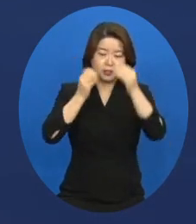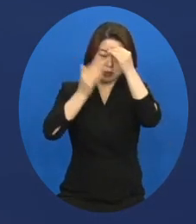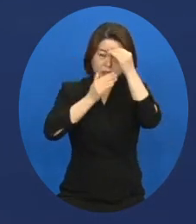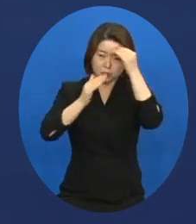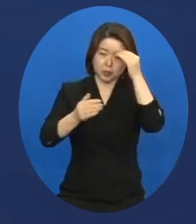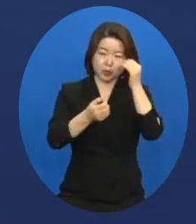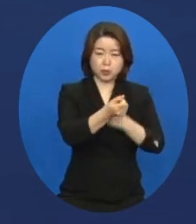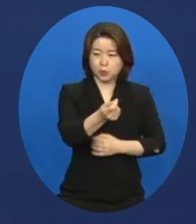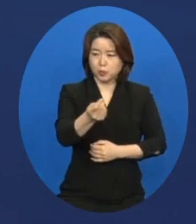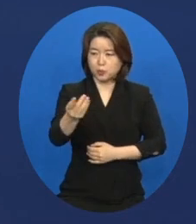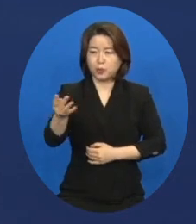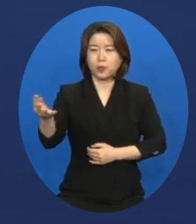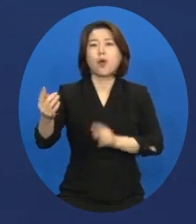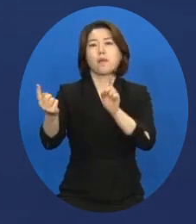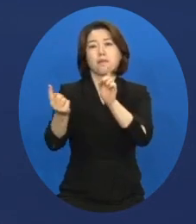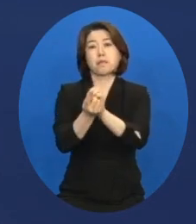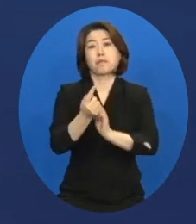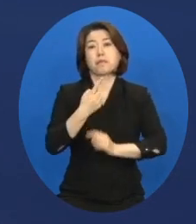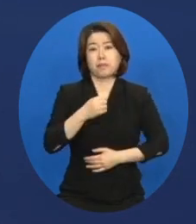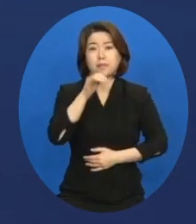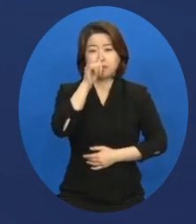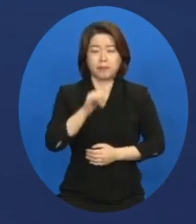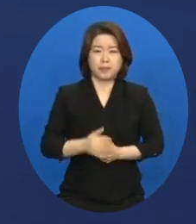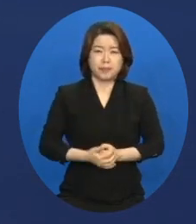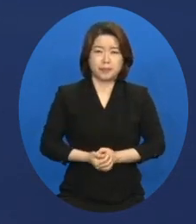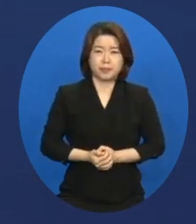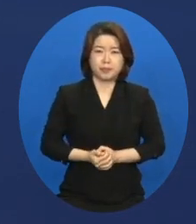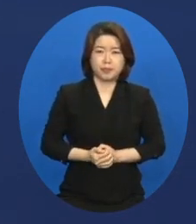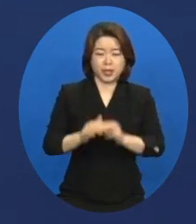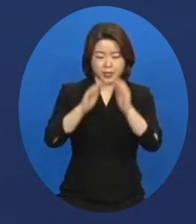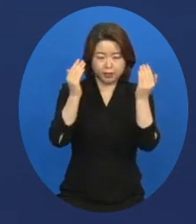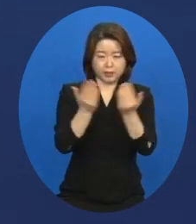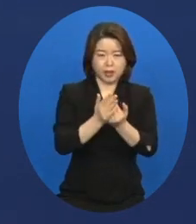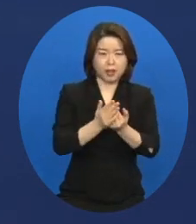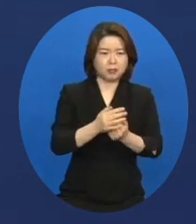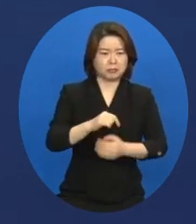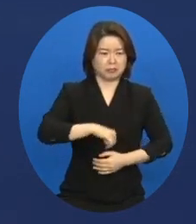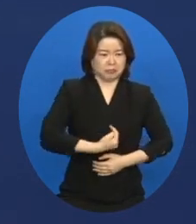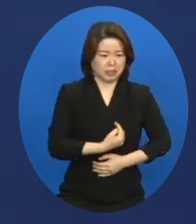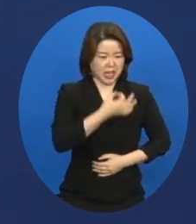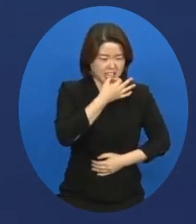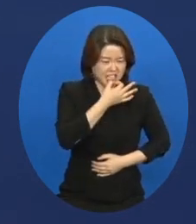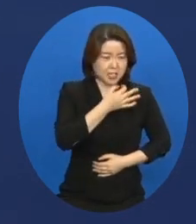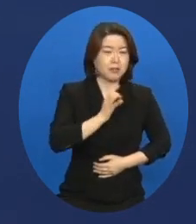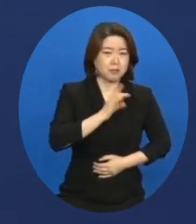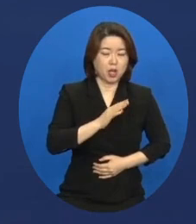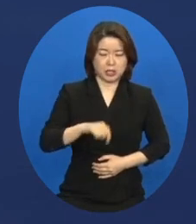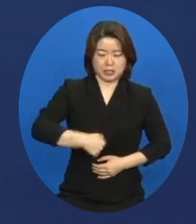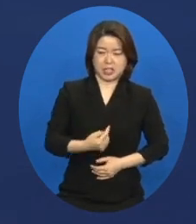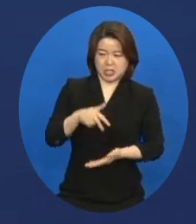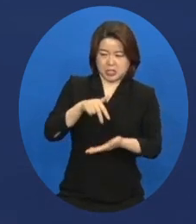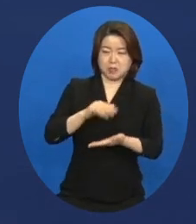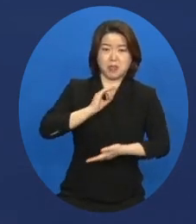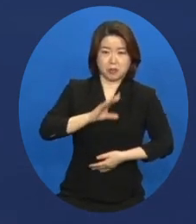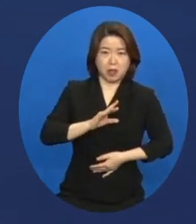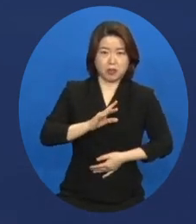성도들을 여럿 만났습니다. 다들 자기만 생각하고 자기 입장만